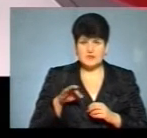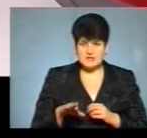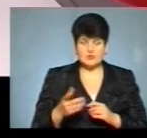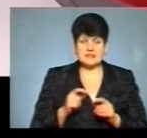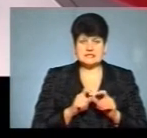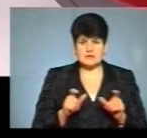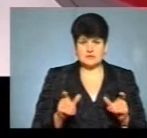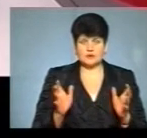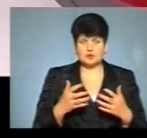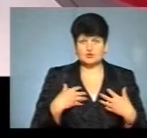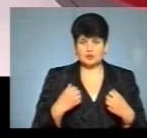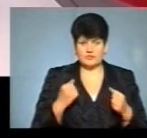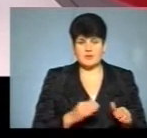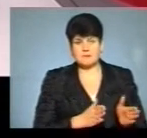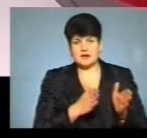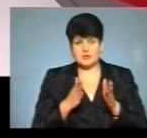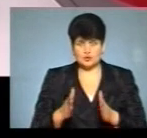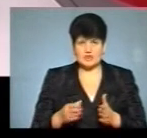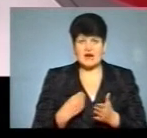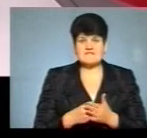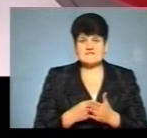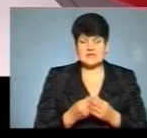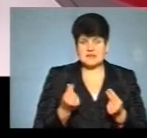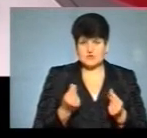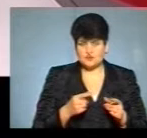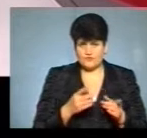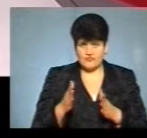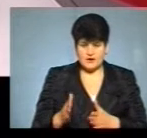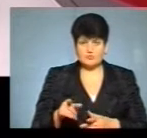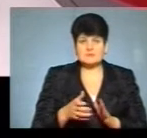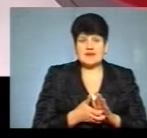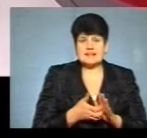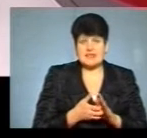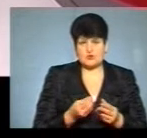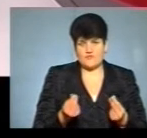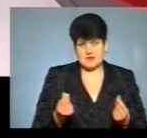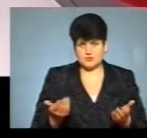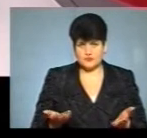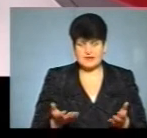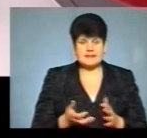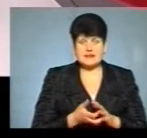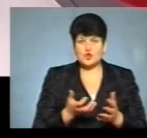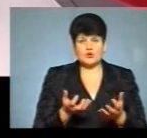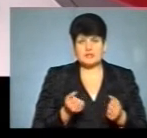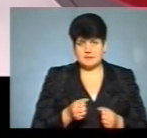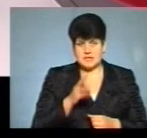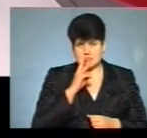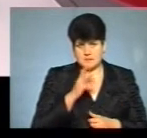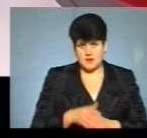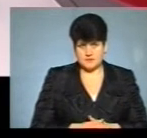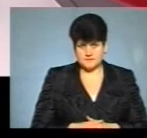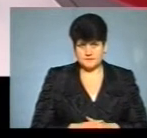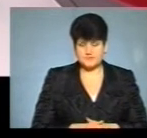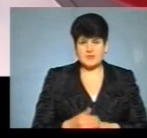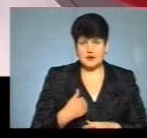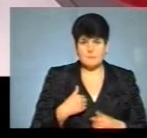здоров'я перейдуть на фінансування з НСЗУ. І тут у нас почнеться недофінансування і недоотримання заробітних плат. І тому